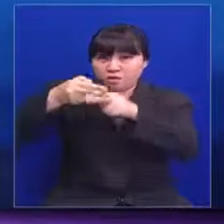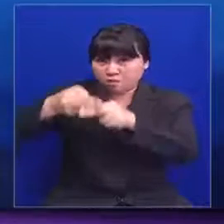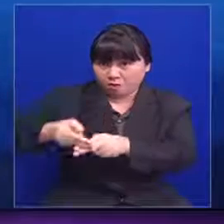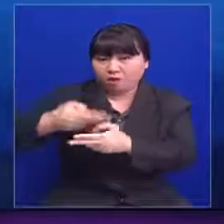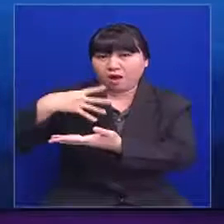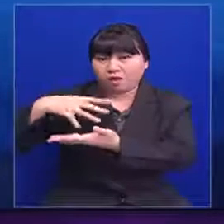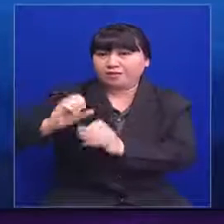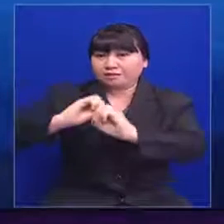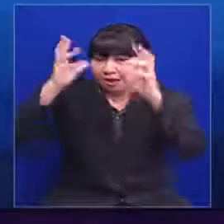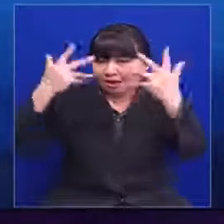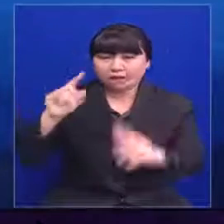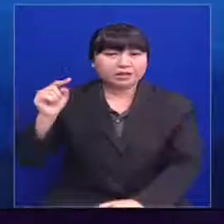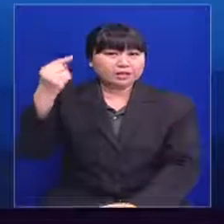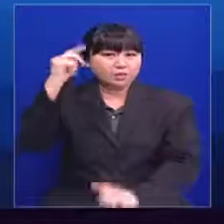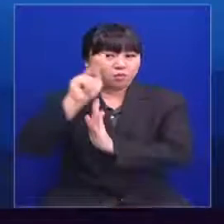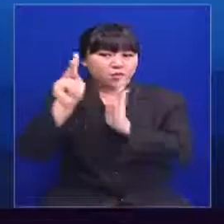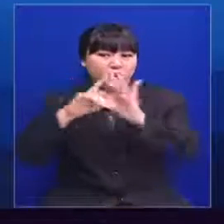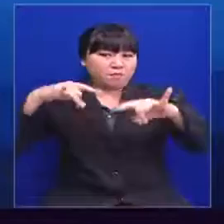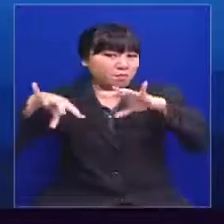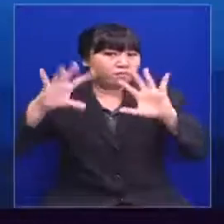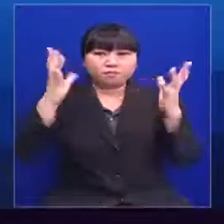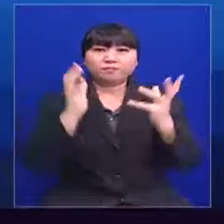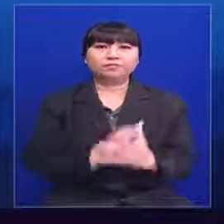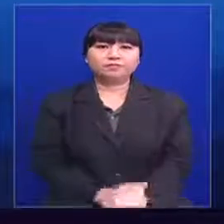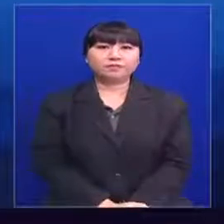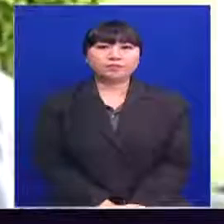นและเชื่อว่าไม่ขัดต่อข้อกฎหมายค่ะ